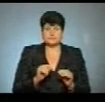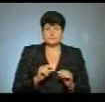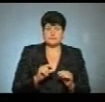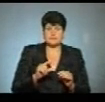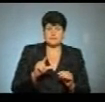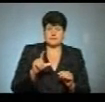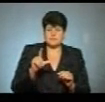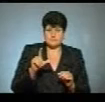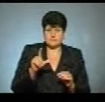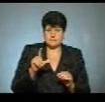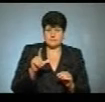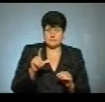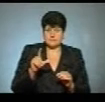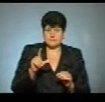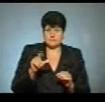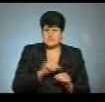найбільше